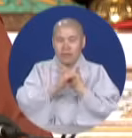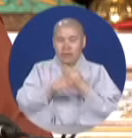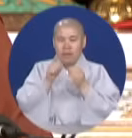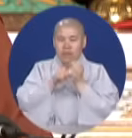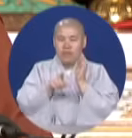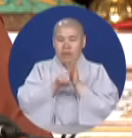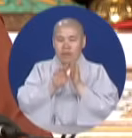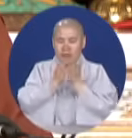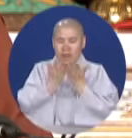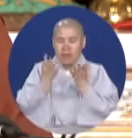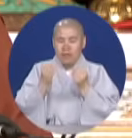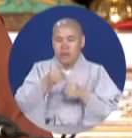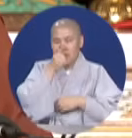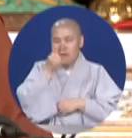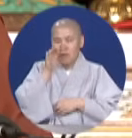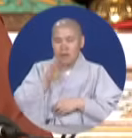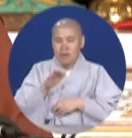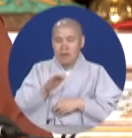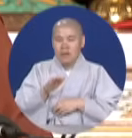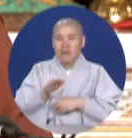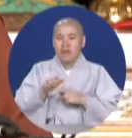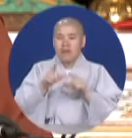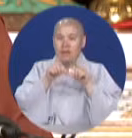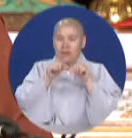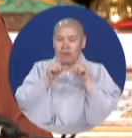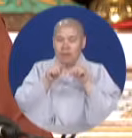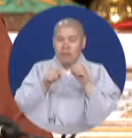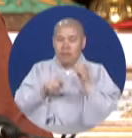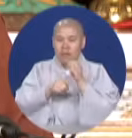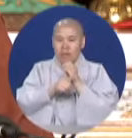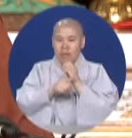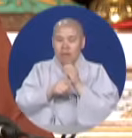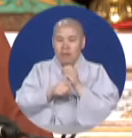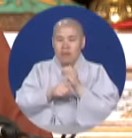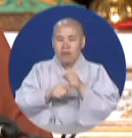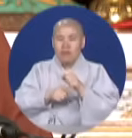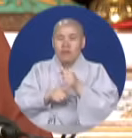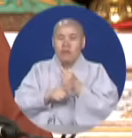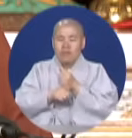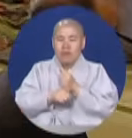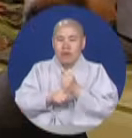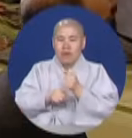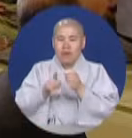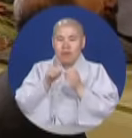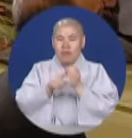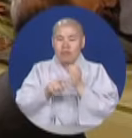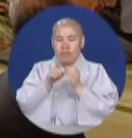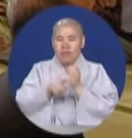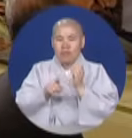많은데 거의가 이 과학 불교학에 의한 업적물들입니다. 이게